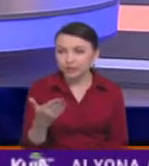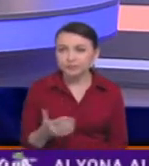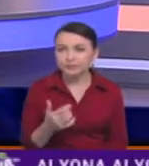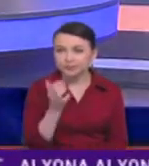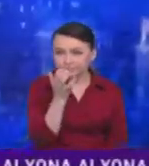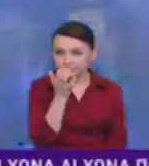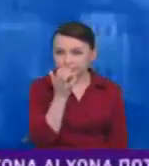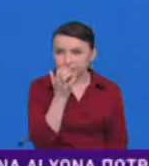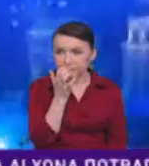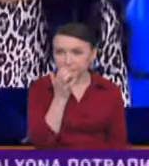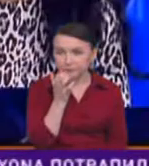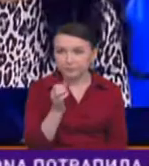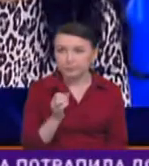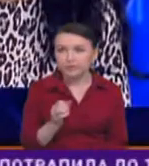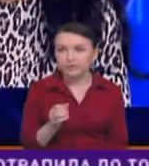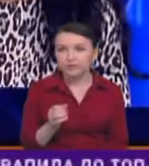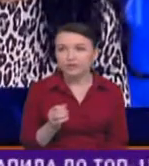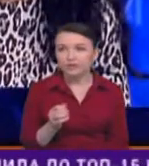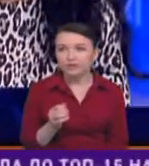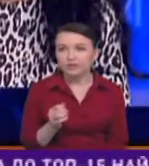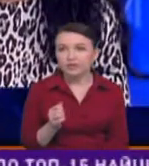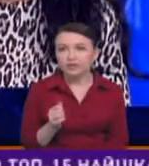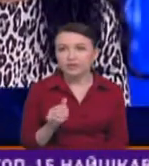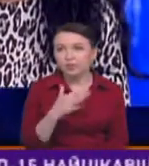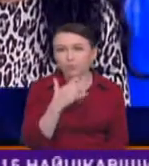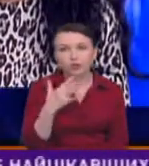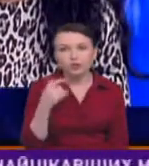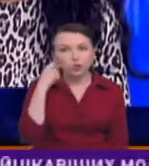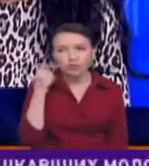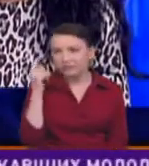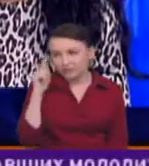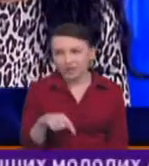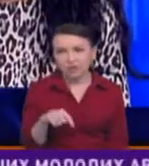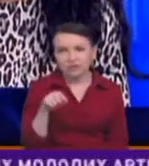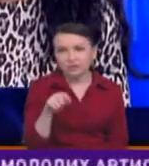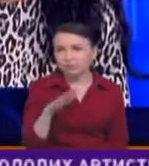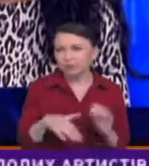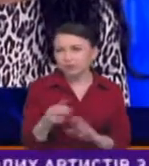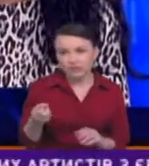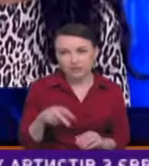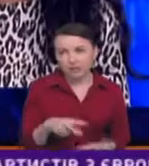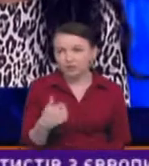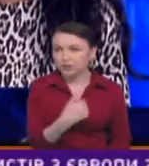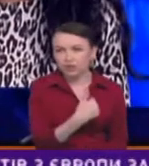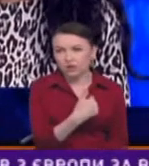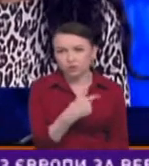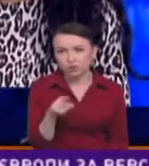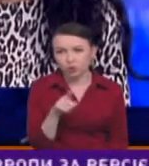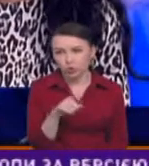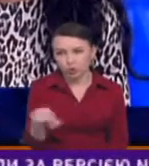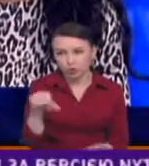говоріть, час іде. Пана Шишкіна багато років знаю, і я знаю, що це професіонал, але мені кажеться, що він участвував у